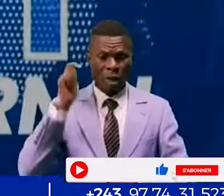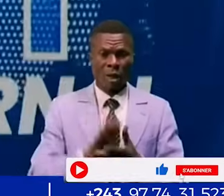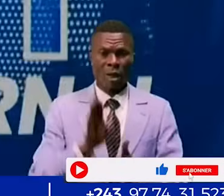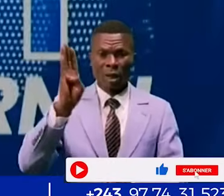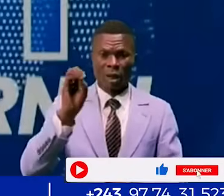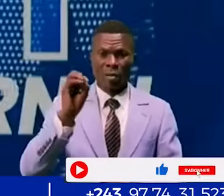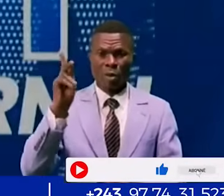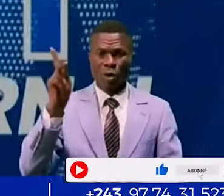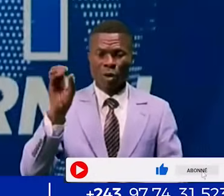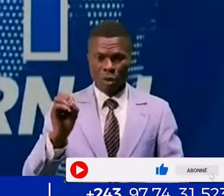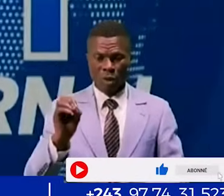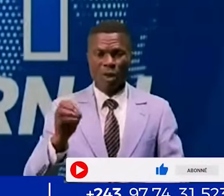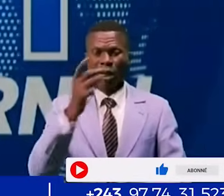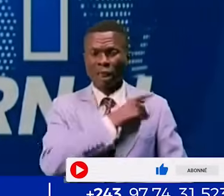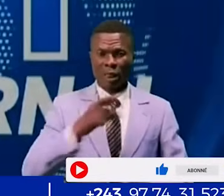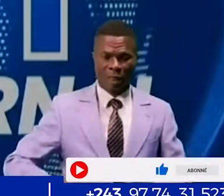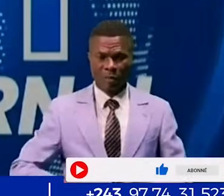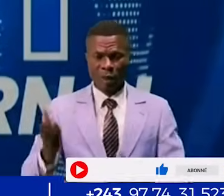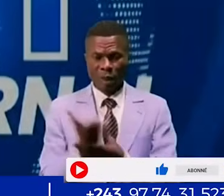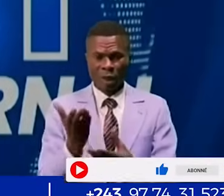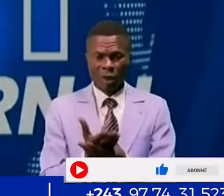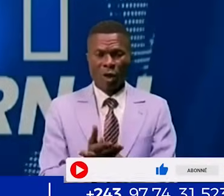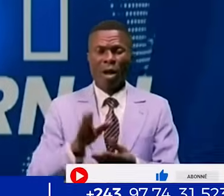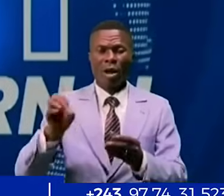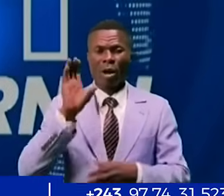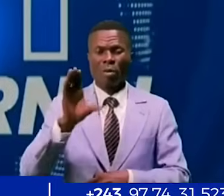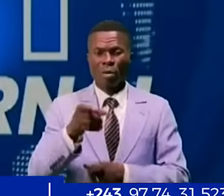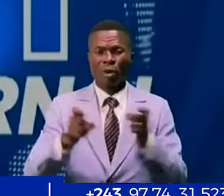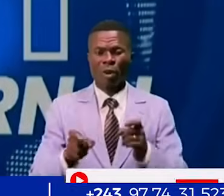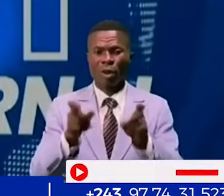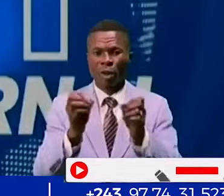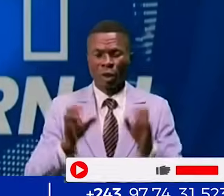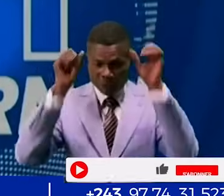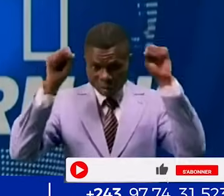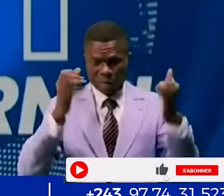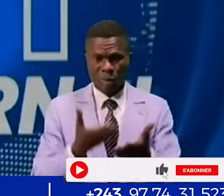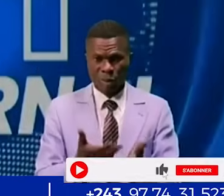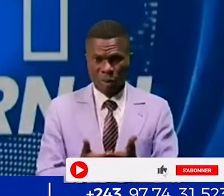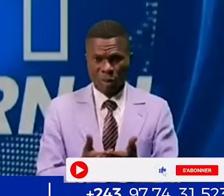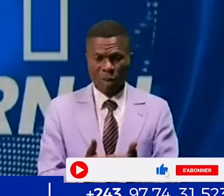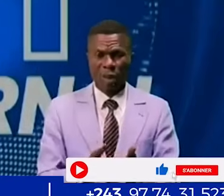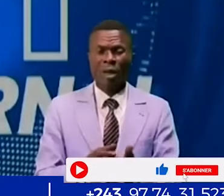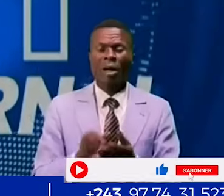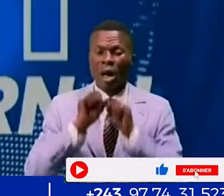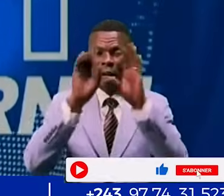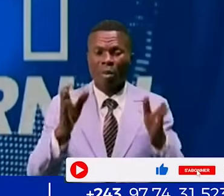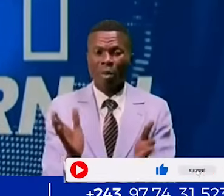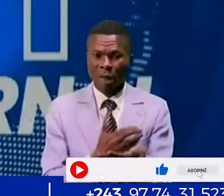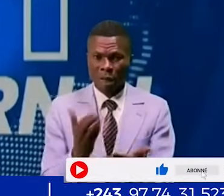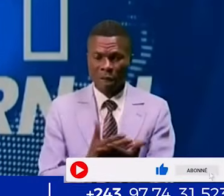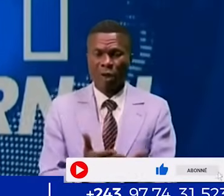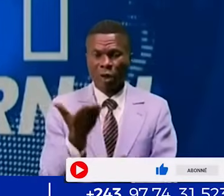David Nzoimbengene, auteur de l'ouvrage « Banque, gouvernance et gestion présidentielle ». Le vernissage de l'ouvrage dans